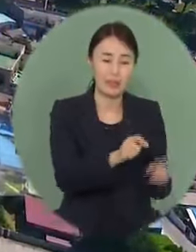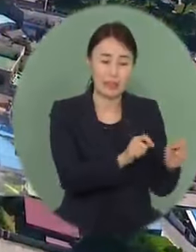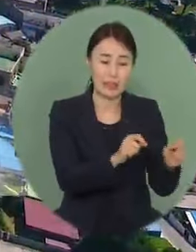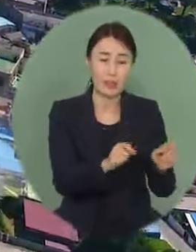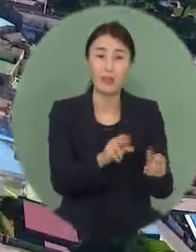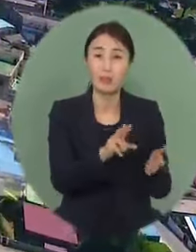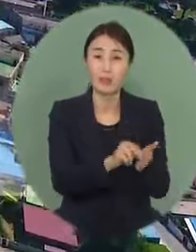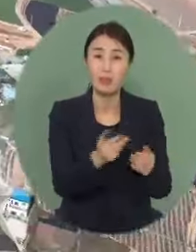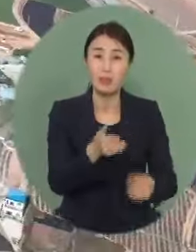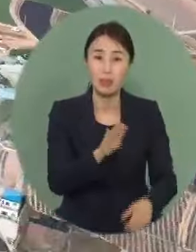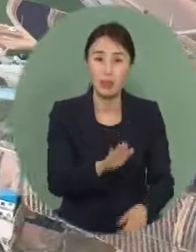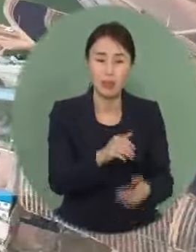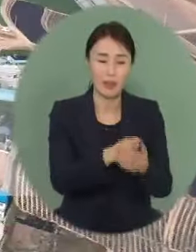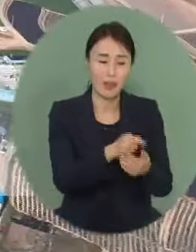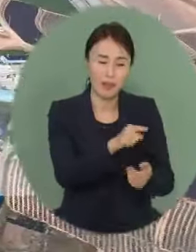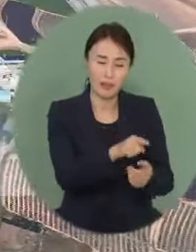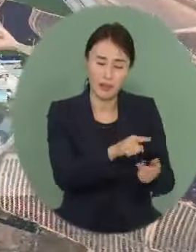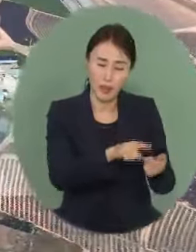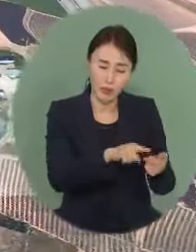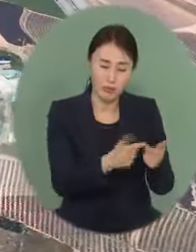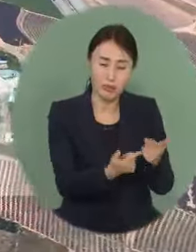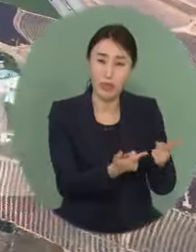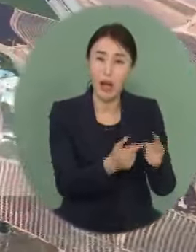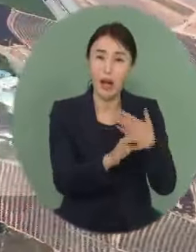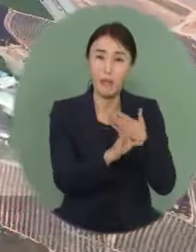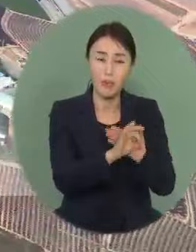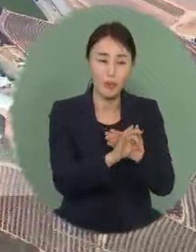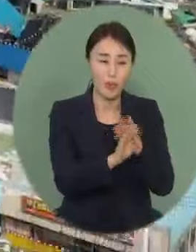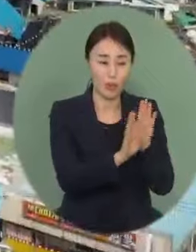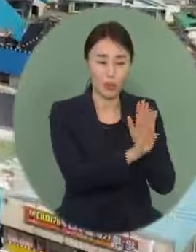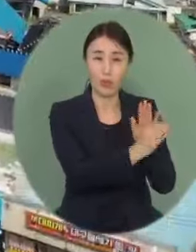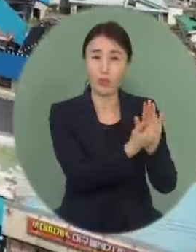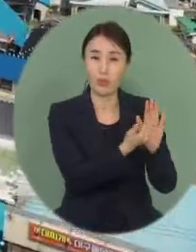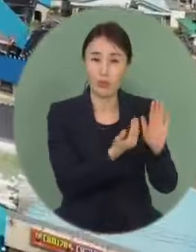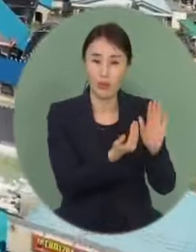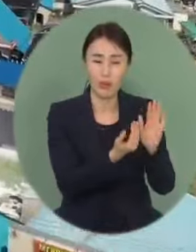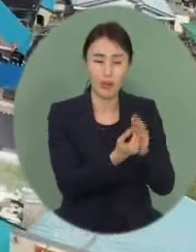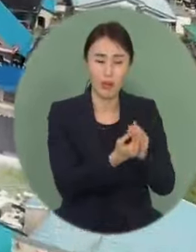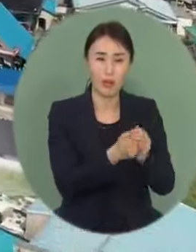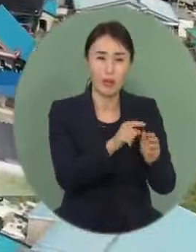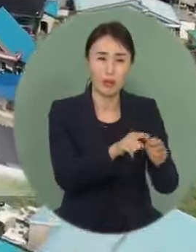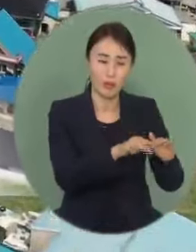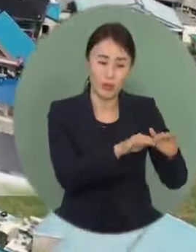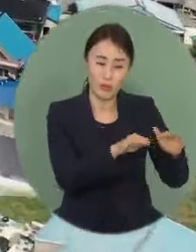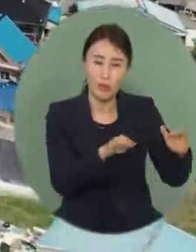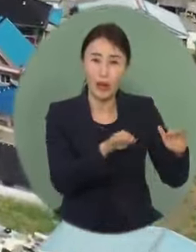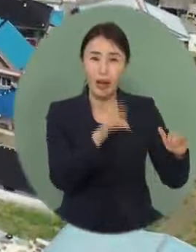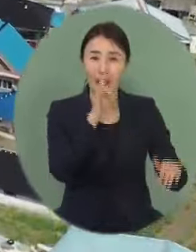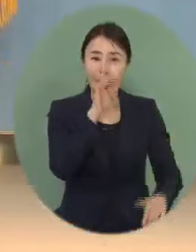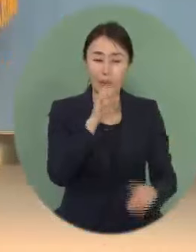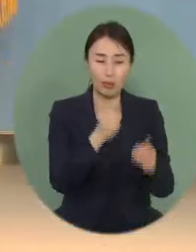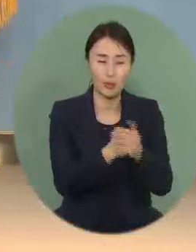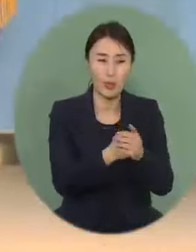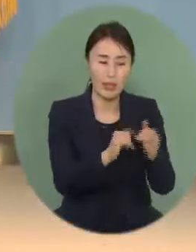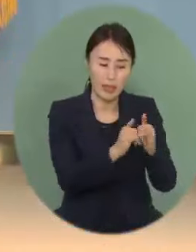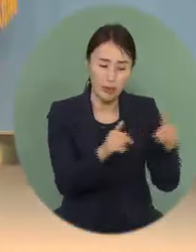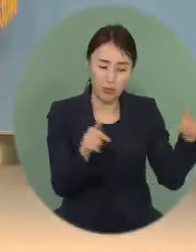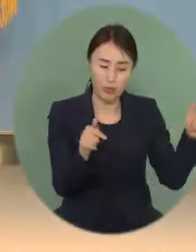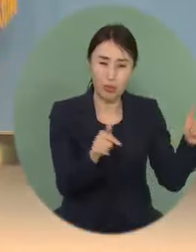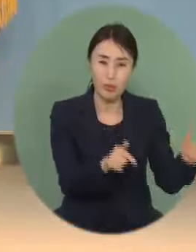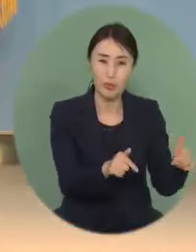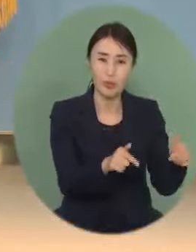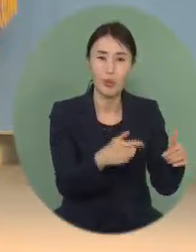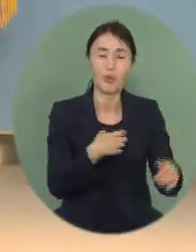문제지만 정안이 그대로 유지되면 전남 동서간의 불균 심 론지역 소멸 위기를 더 가속화할